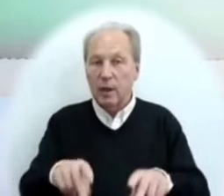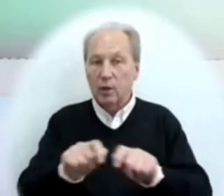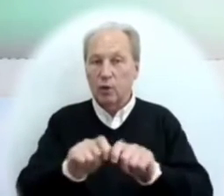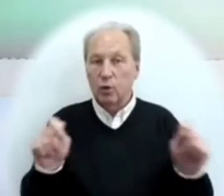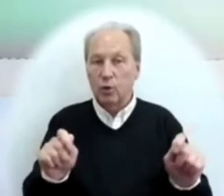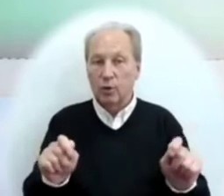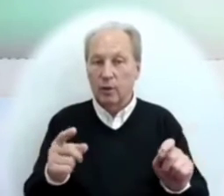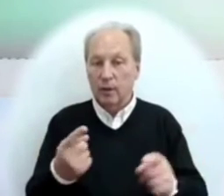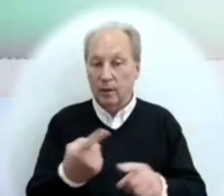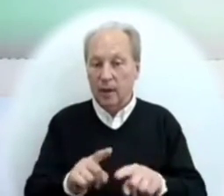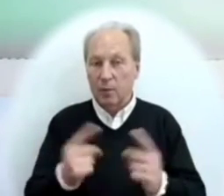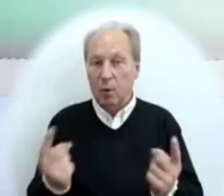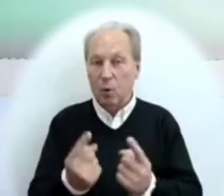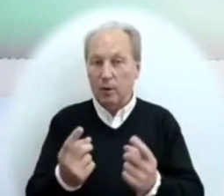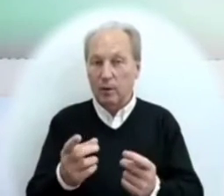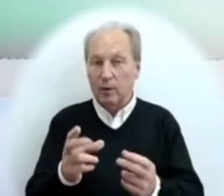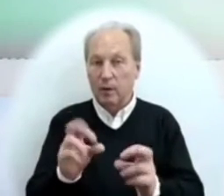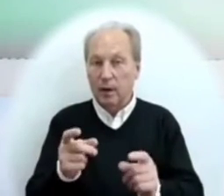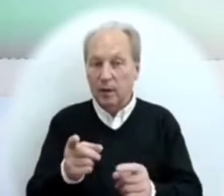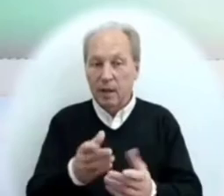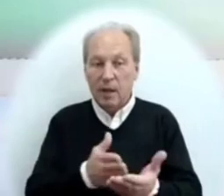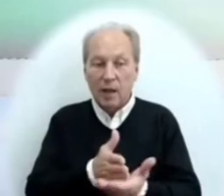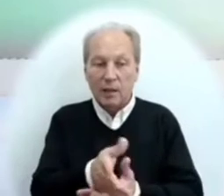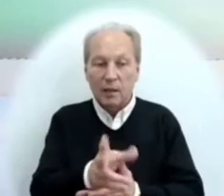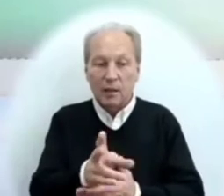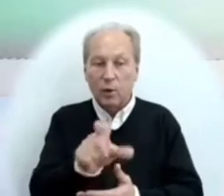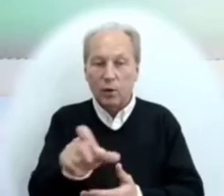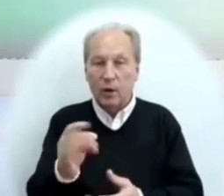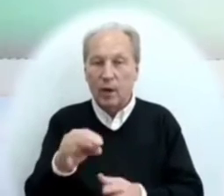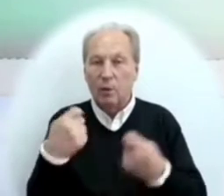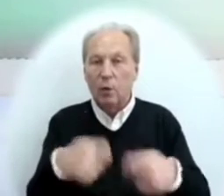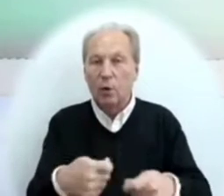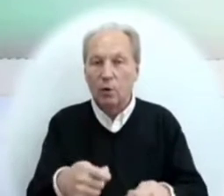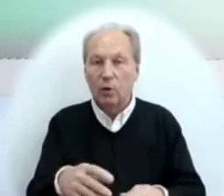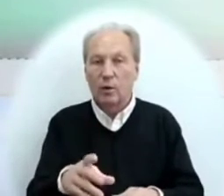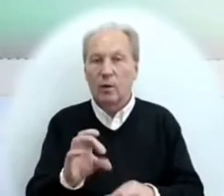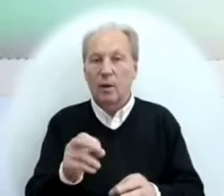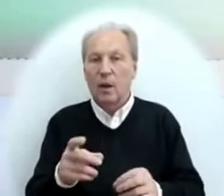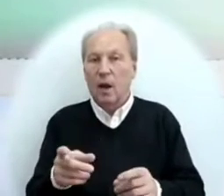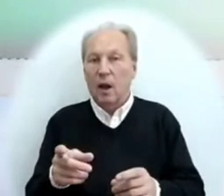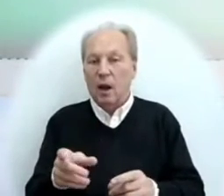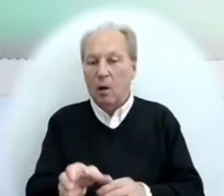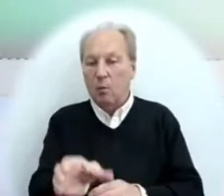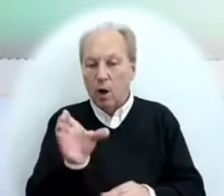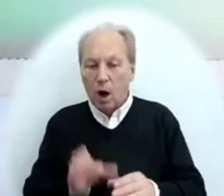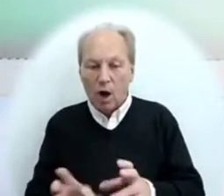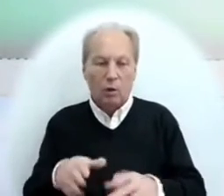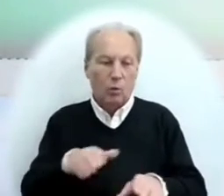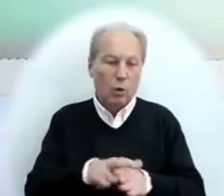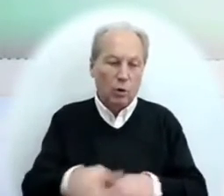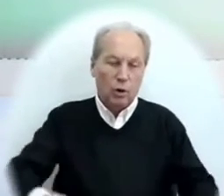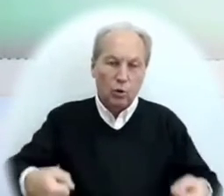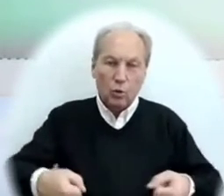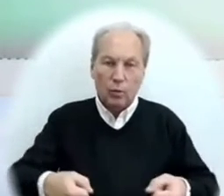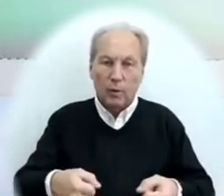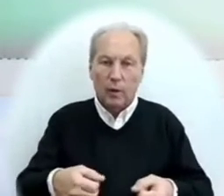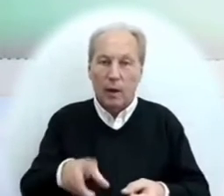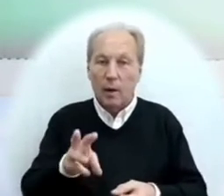образом, чтобы не нацеливать людей на продажи, не нацеливать набрать полные багажники или полные сумки и что-то, да? Прям